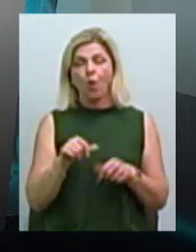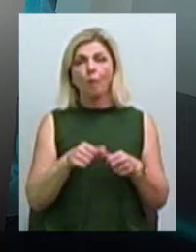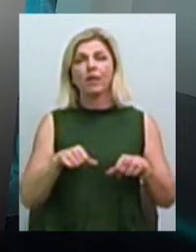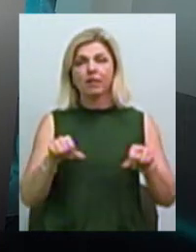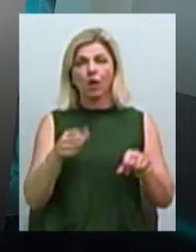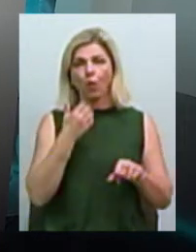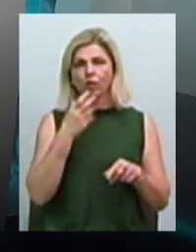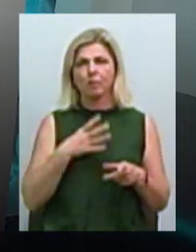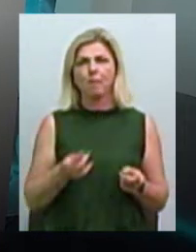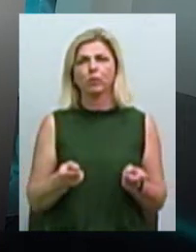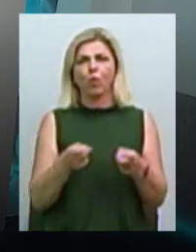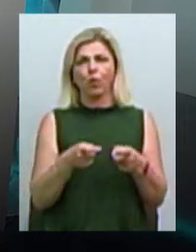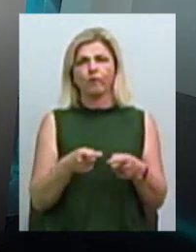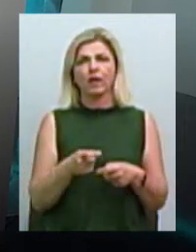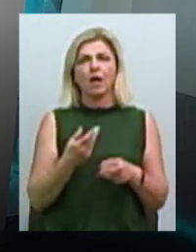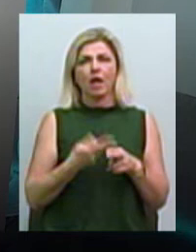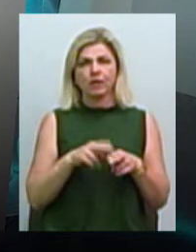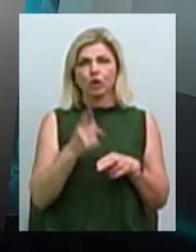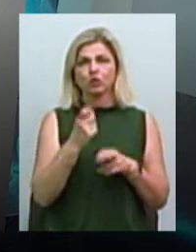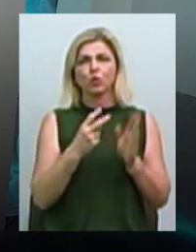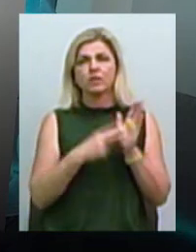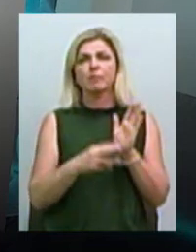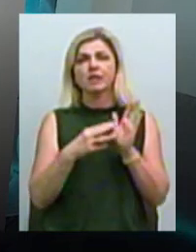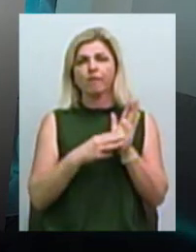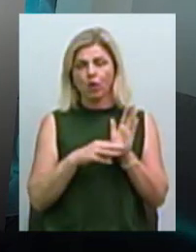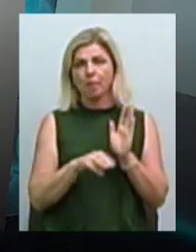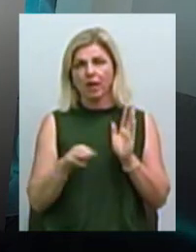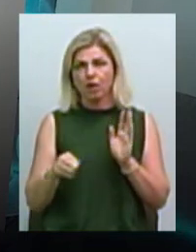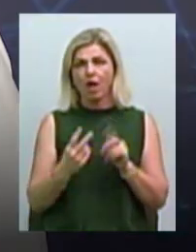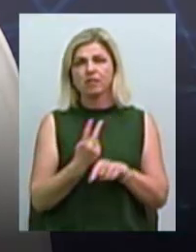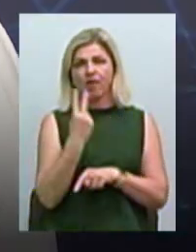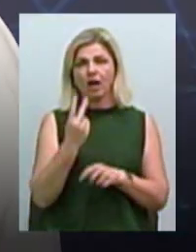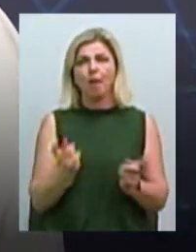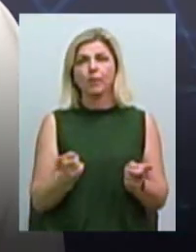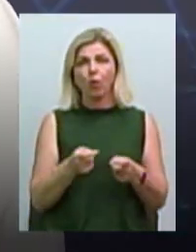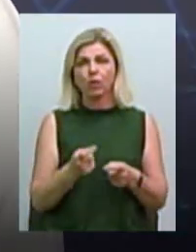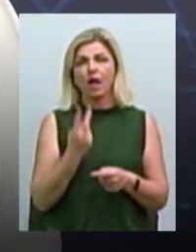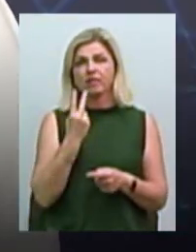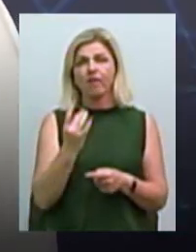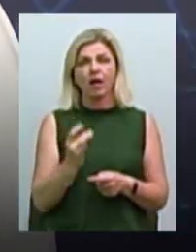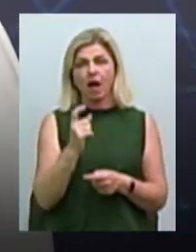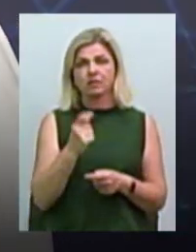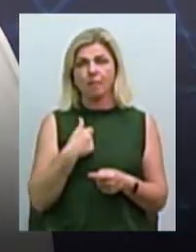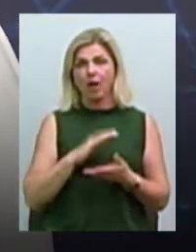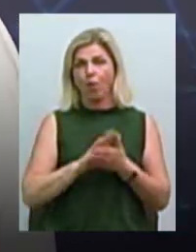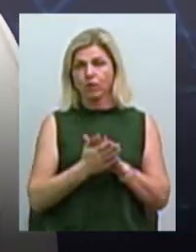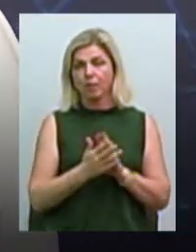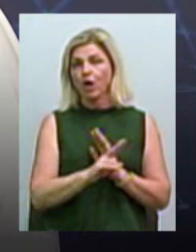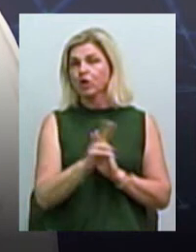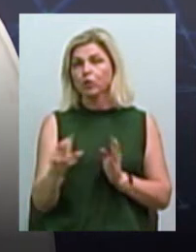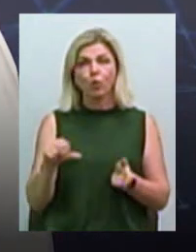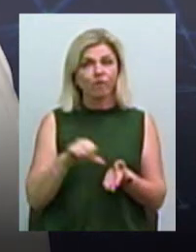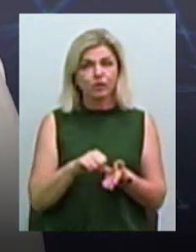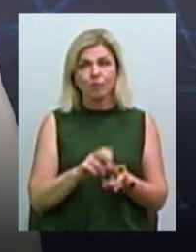блокували цей тендер на 1 108 000 000, два рази нас блокували, один раз ми відміняли. Ну, ніхто не виступав, ніхто не приймав